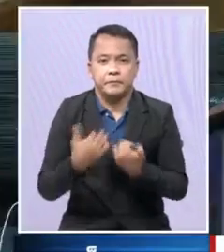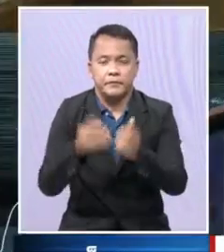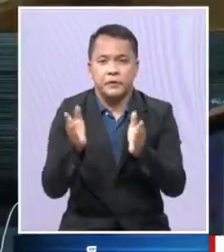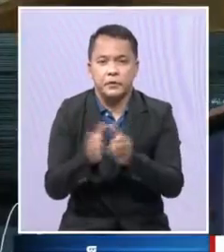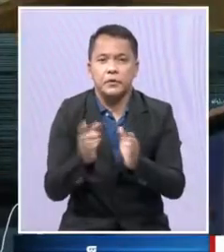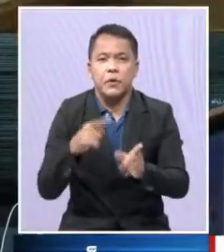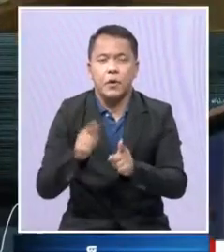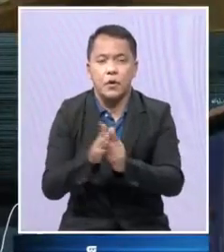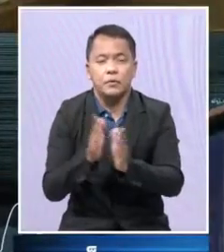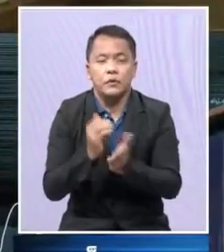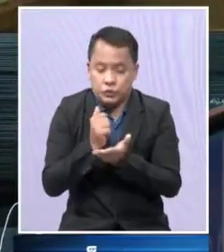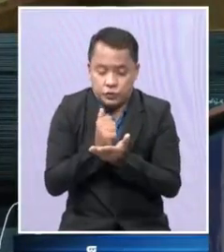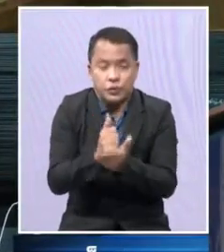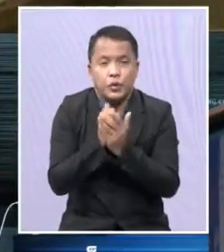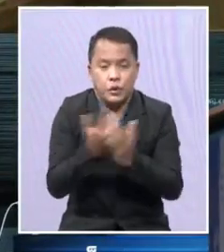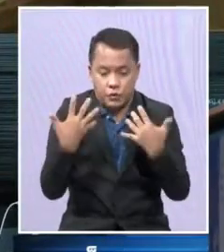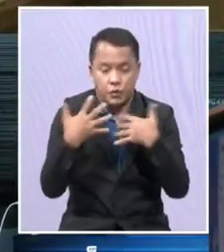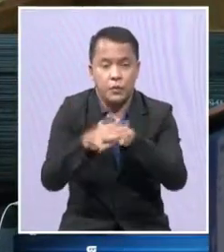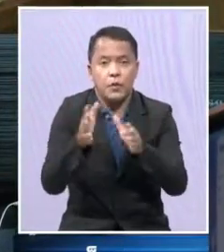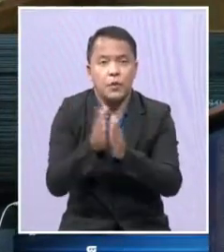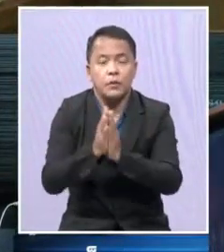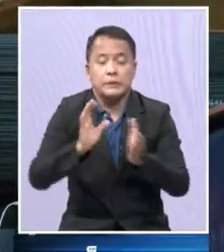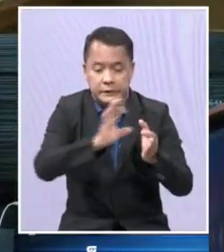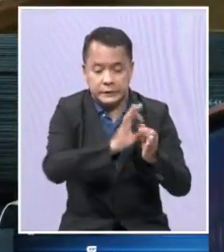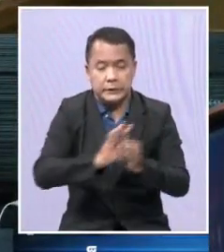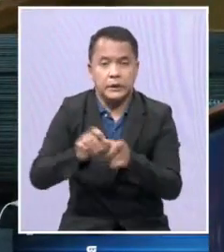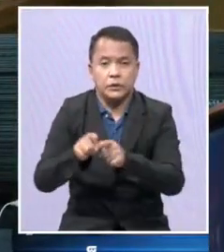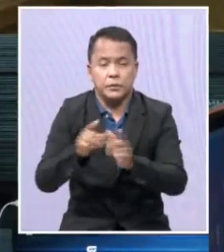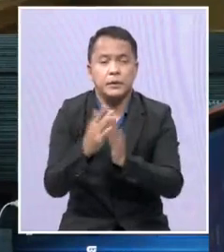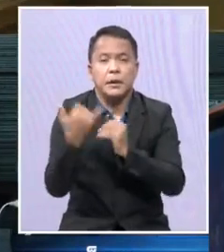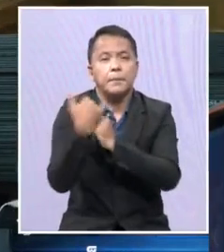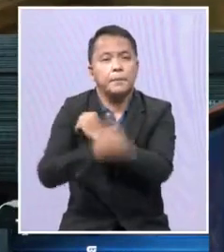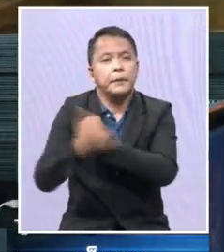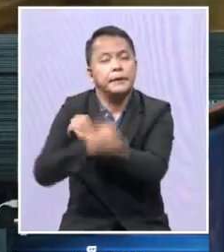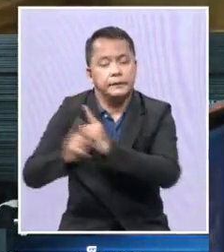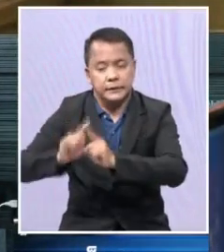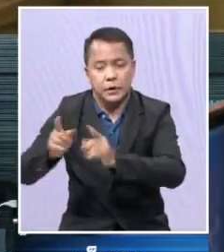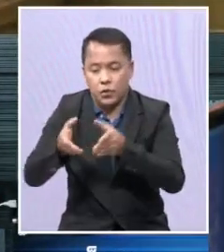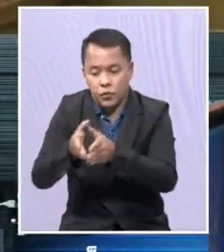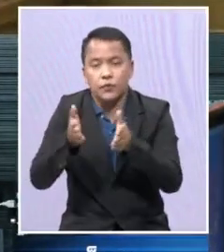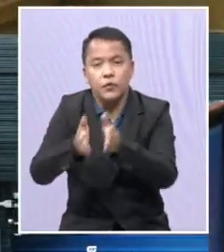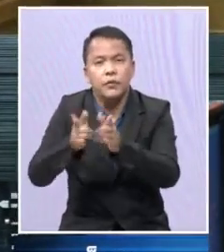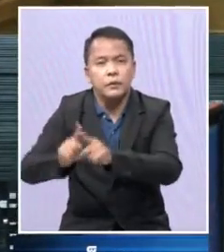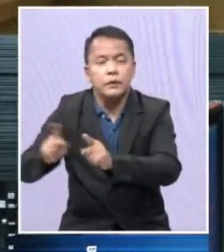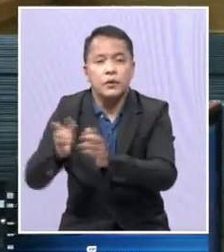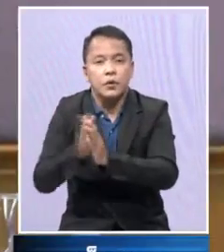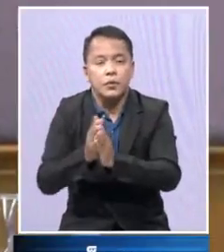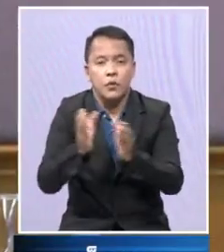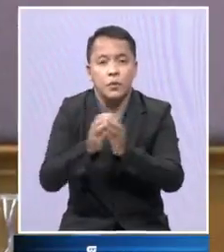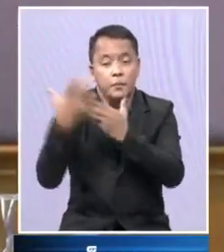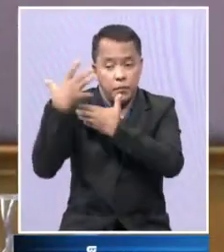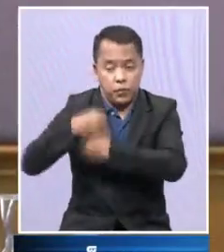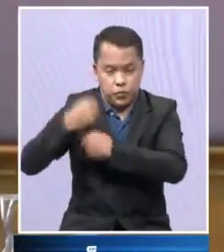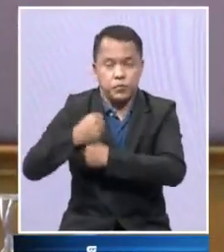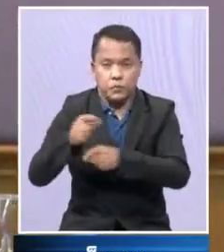ส่วนเรื่องของความช่วยเหลือการร่วมมือกันของหน่วยงานที่เกี่ยวข้องก็มีหลายภาคส่วนเลยทีเดียวนะครับอย่างฝั่งของพรรคประชาธิปัตย์เ